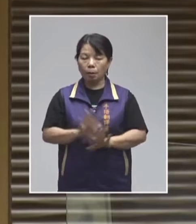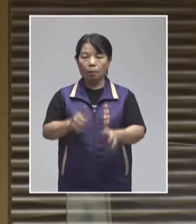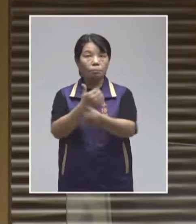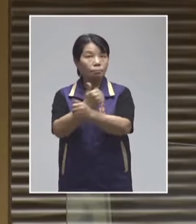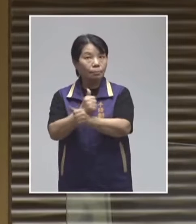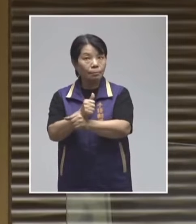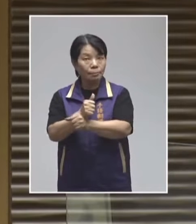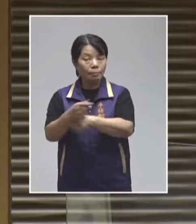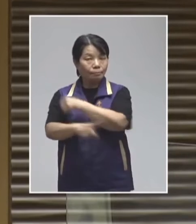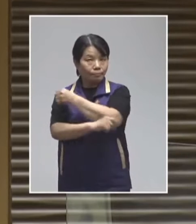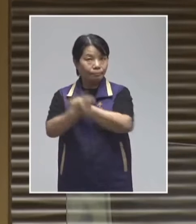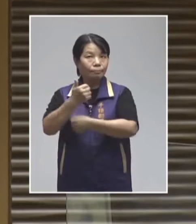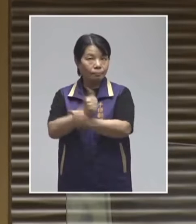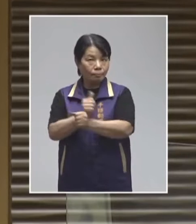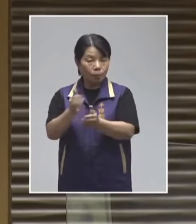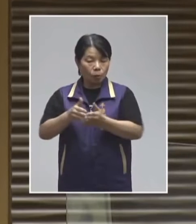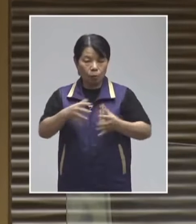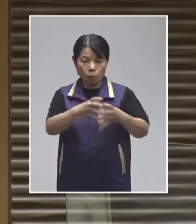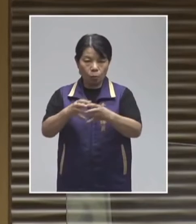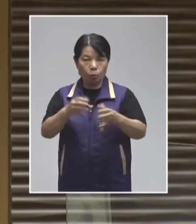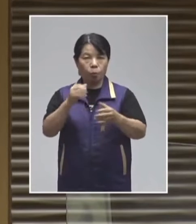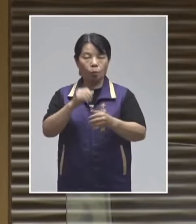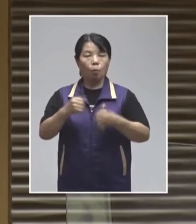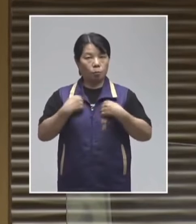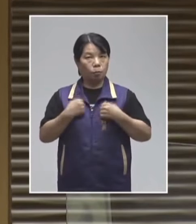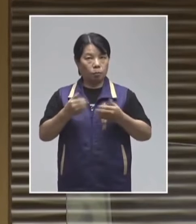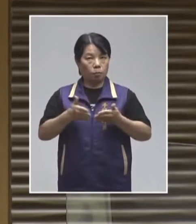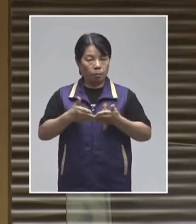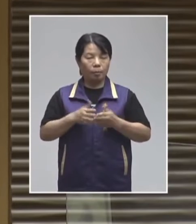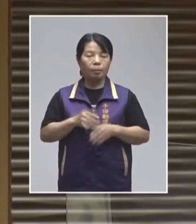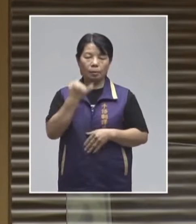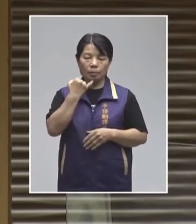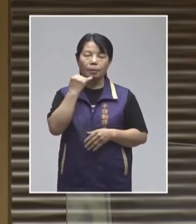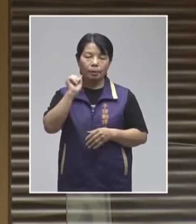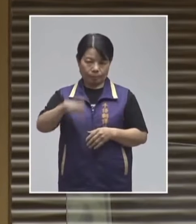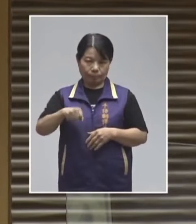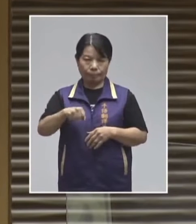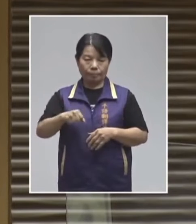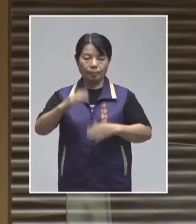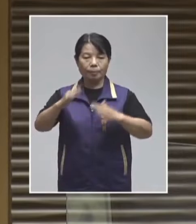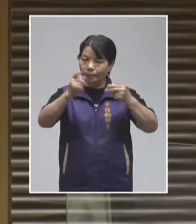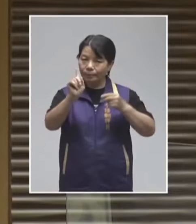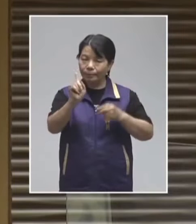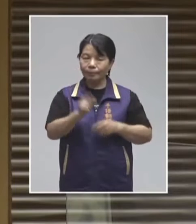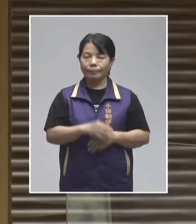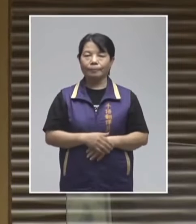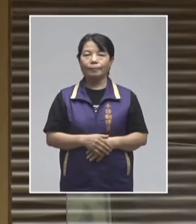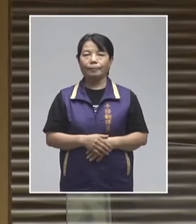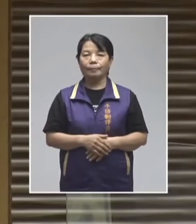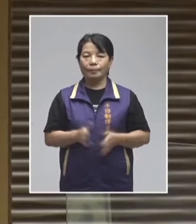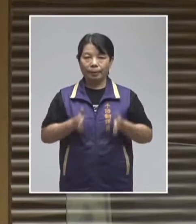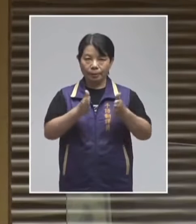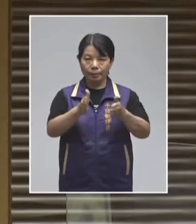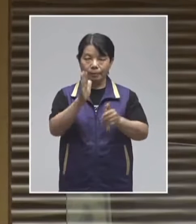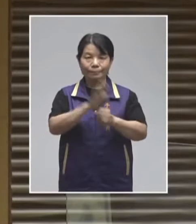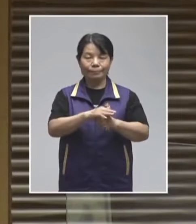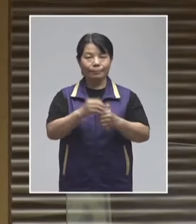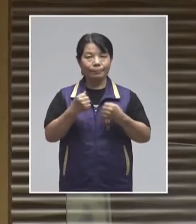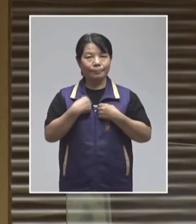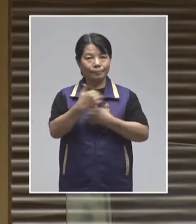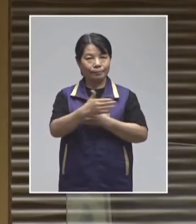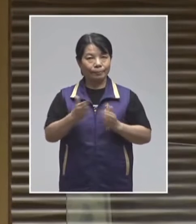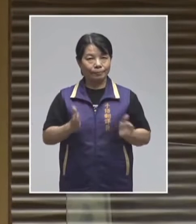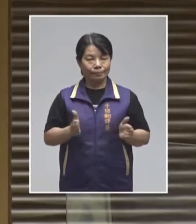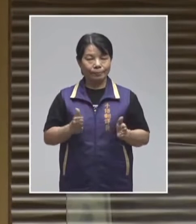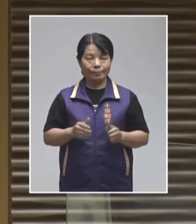等等这些团队训练。这个时候可以让小孩子进来我们学校里面做一些处理。针对补习班的部分，补习班我